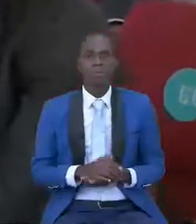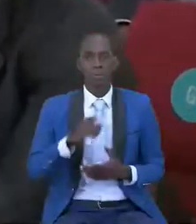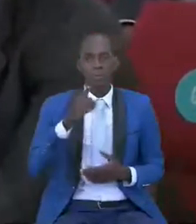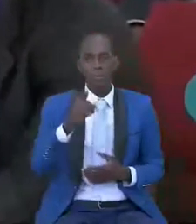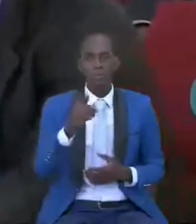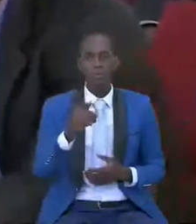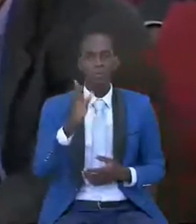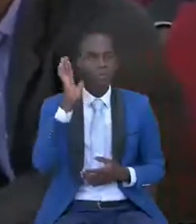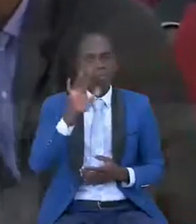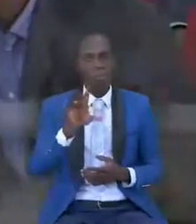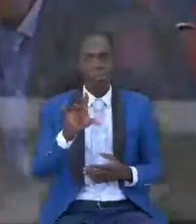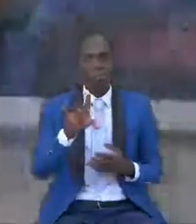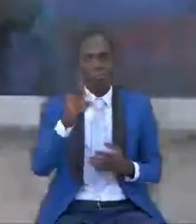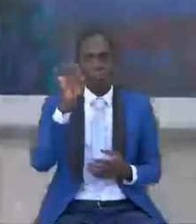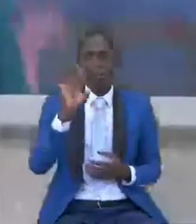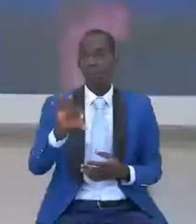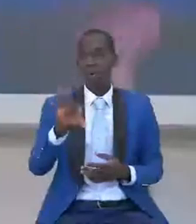Après ce moment,